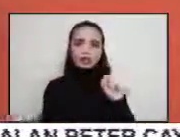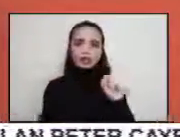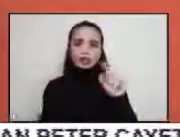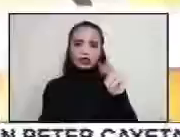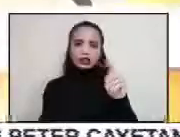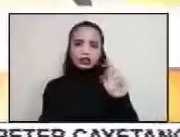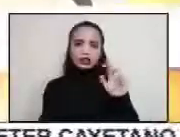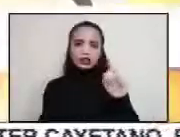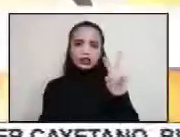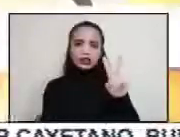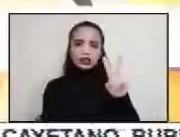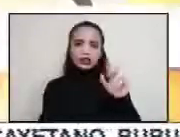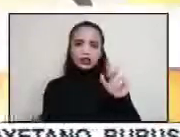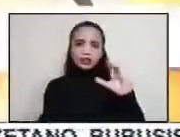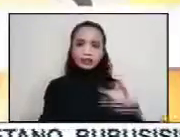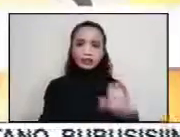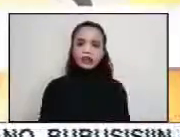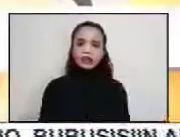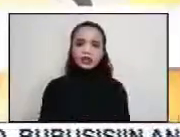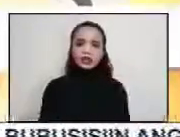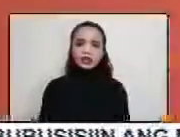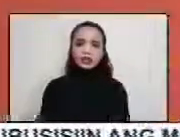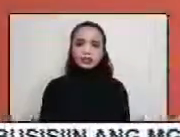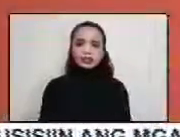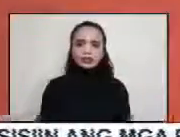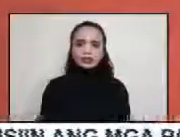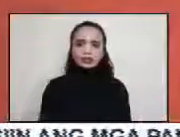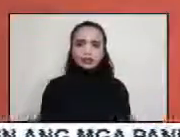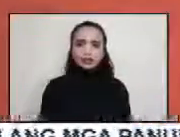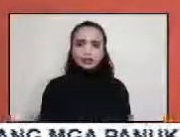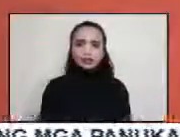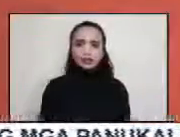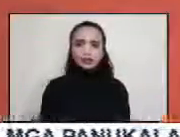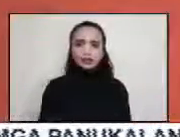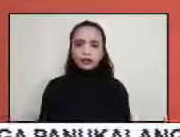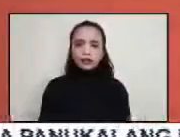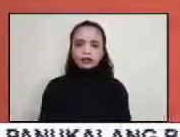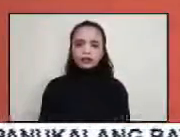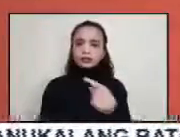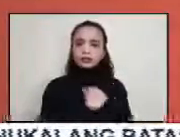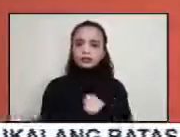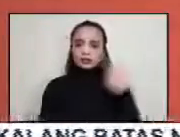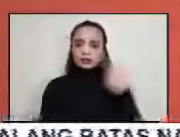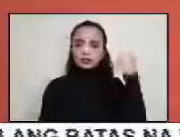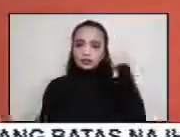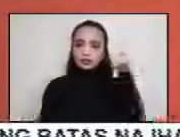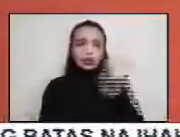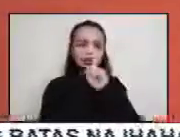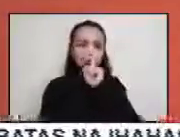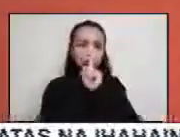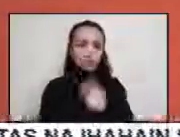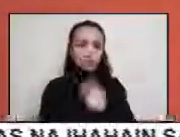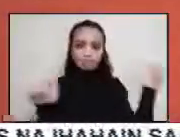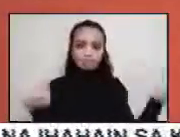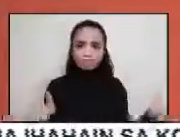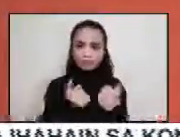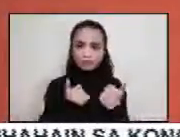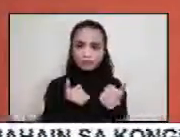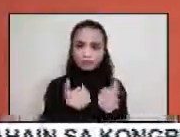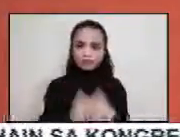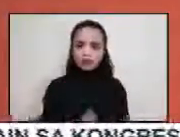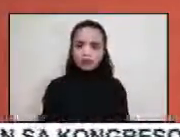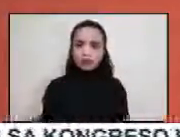sa Pfizer. Yung mga ibang gamot naman pala, yun yung kung matagal ang storage. Pero kung gagamitin na siya, dapat within